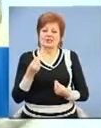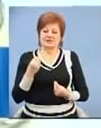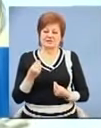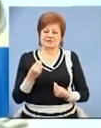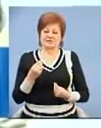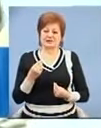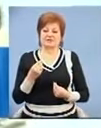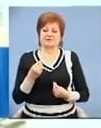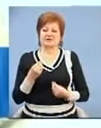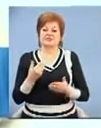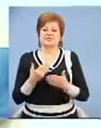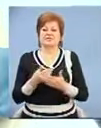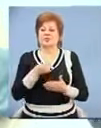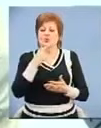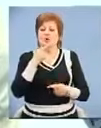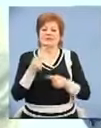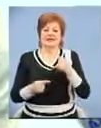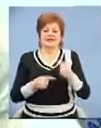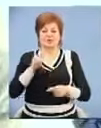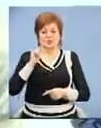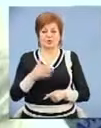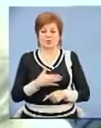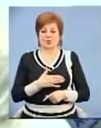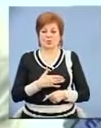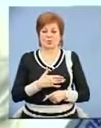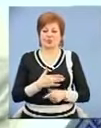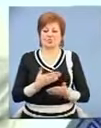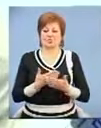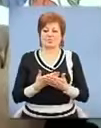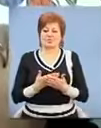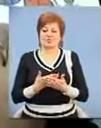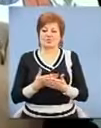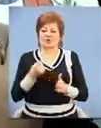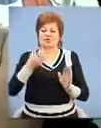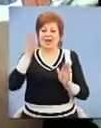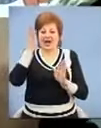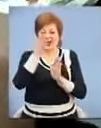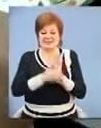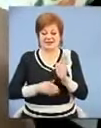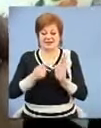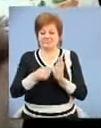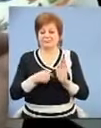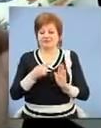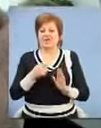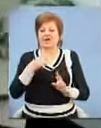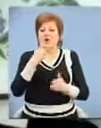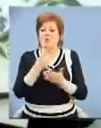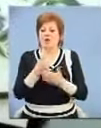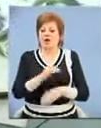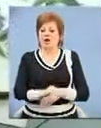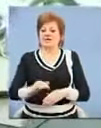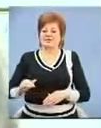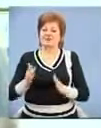і от петриківки люблять традицію цвітка в розрізі. У такому стилі Оксана ілюструвала